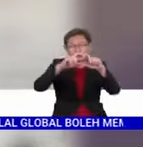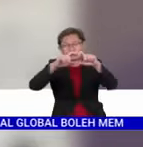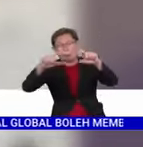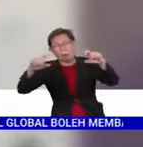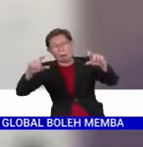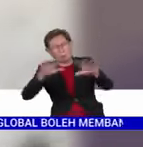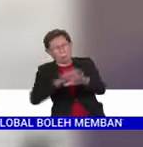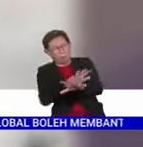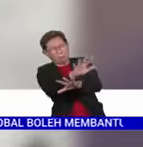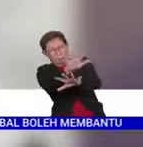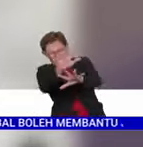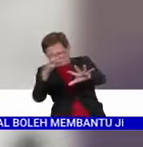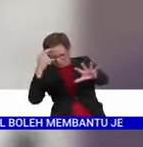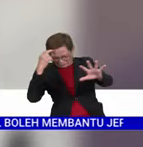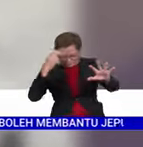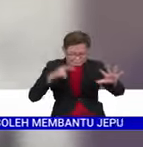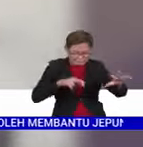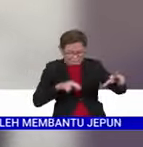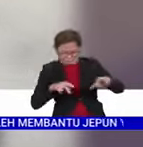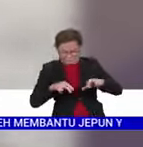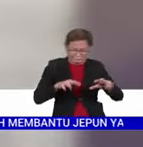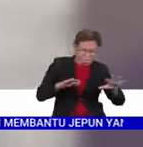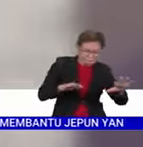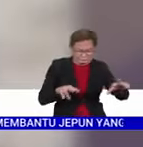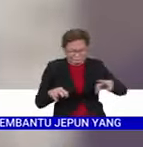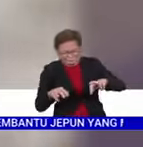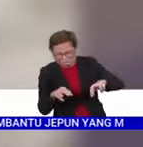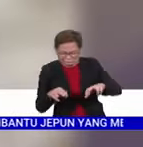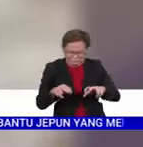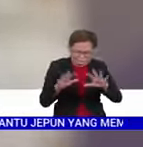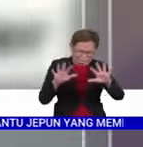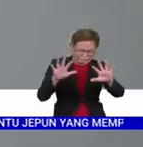sehingga mereka teragak-agak untuk berjalan.